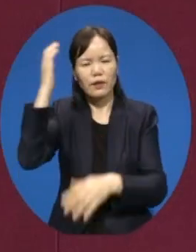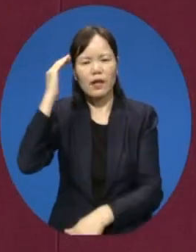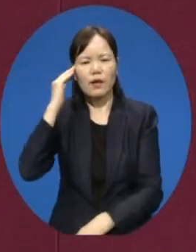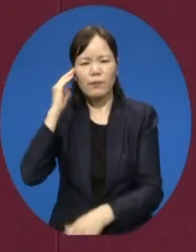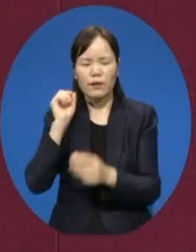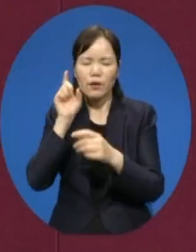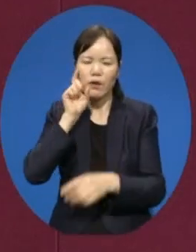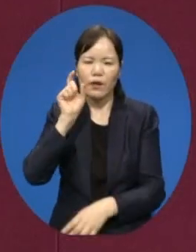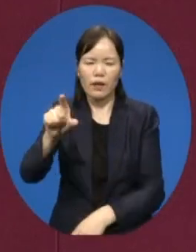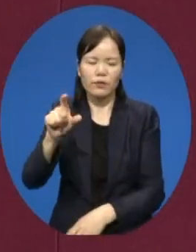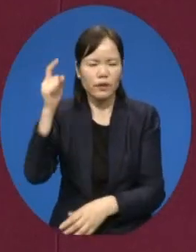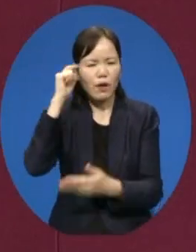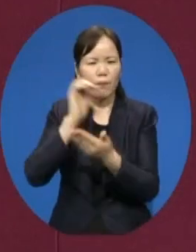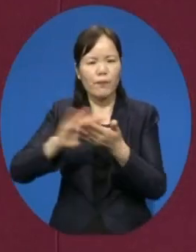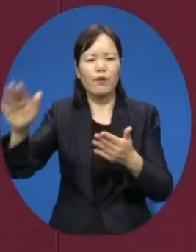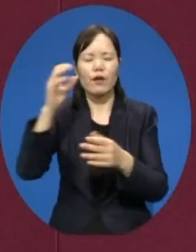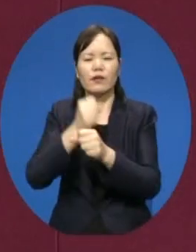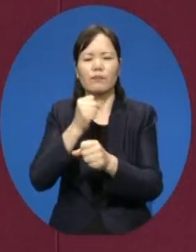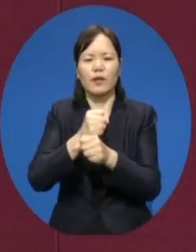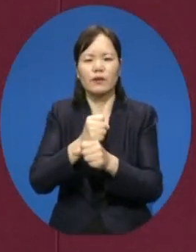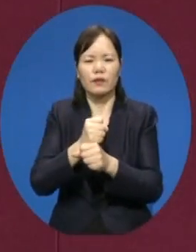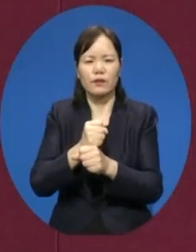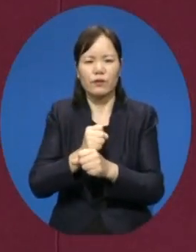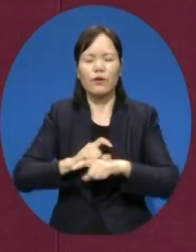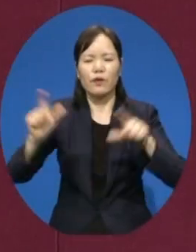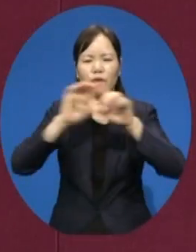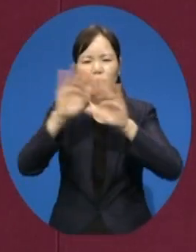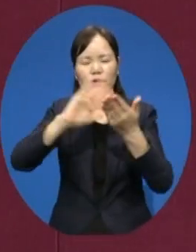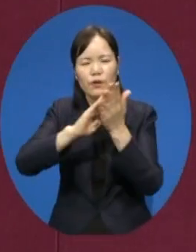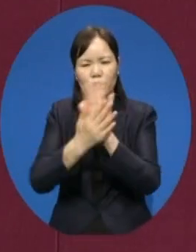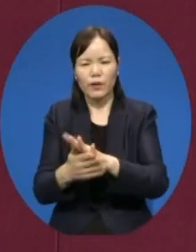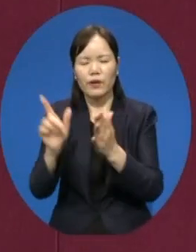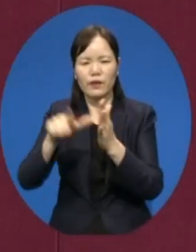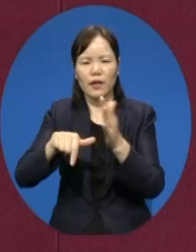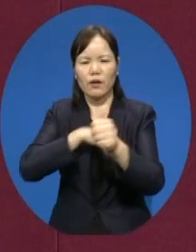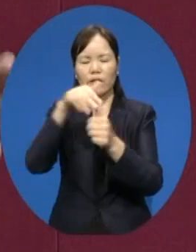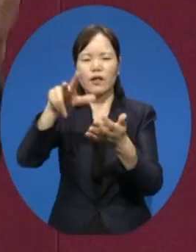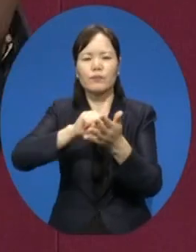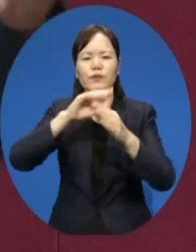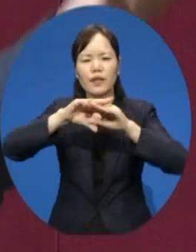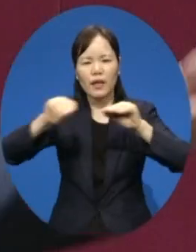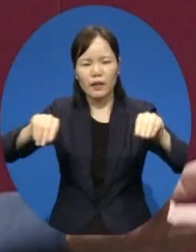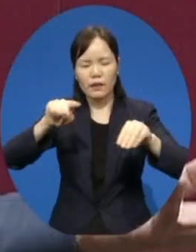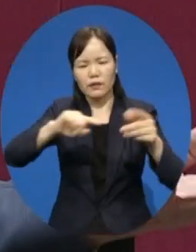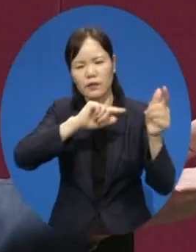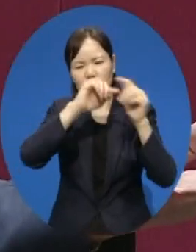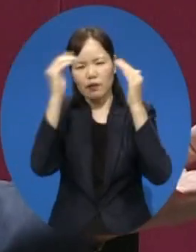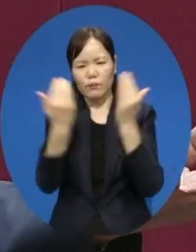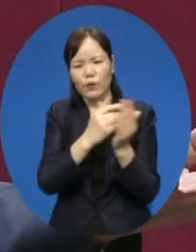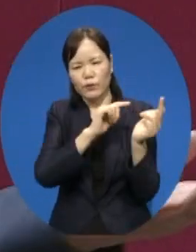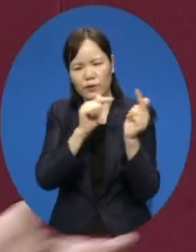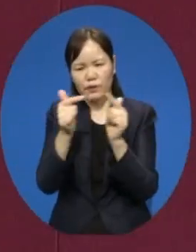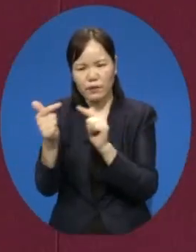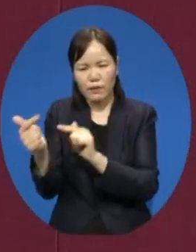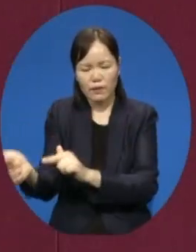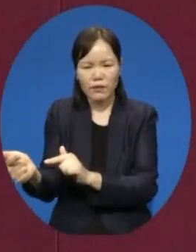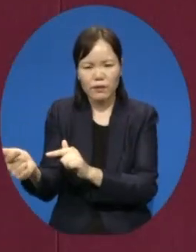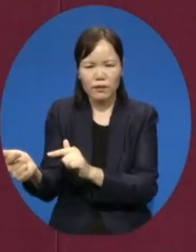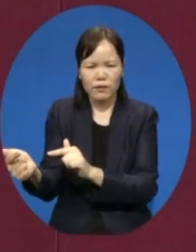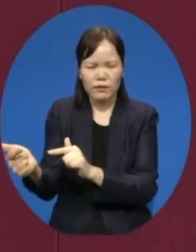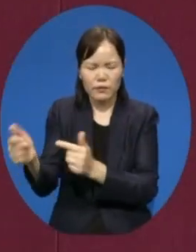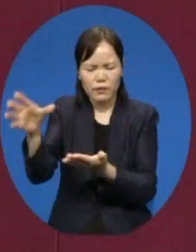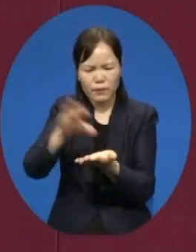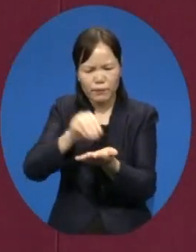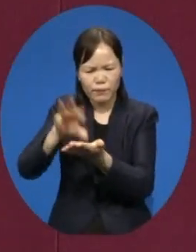항구적 평화를 정착하고 기후변화에 따른 환경문제를 해결하고 이 모든 과제들이